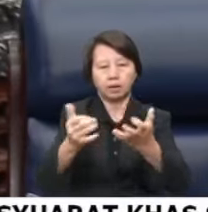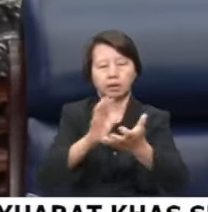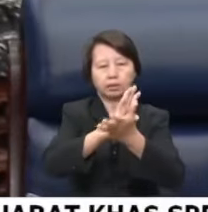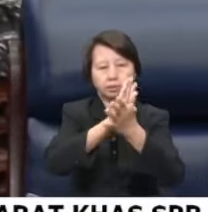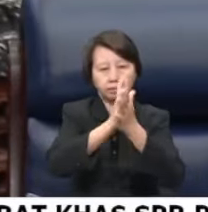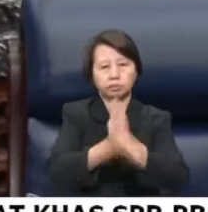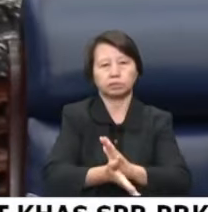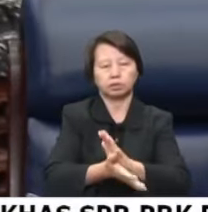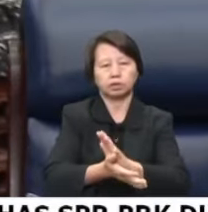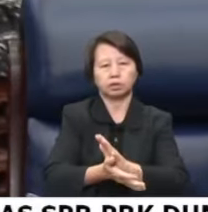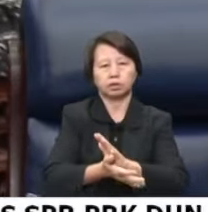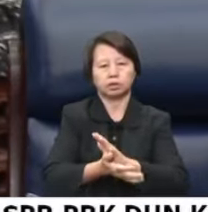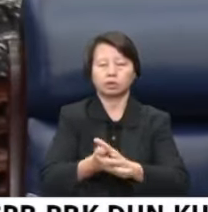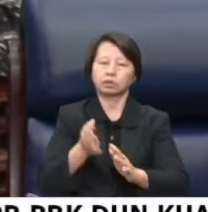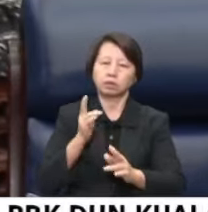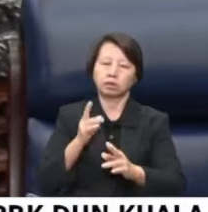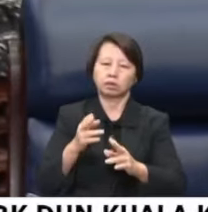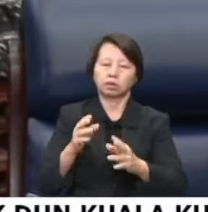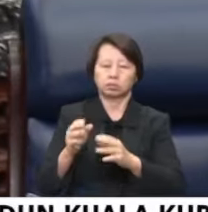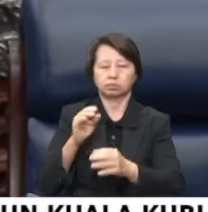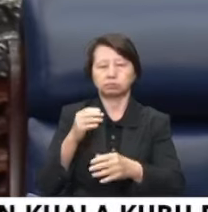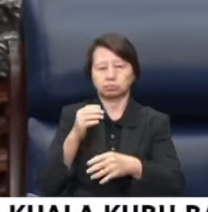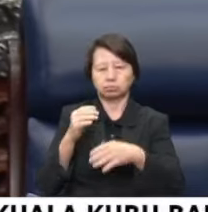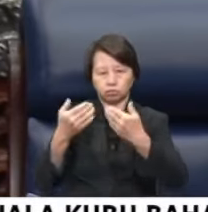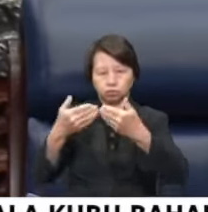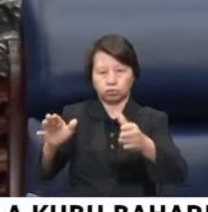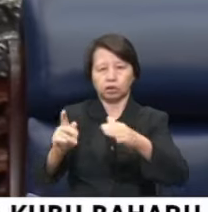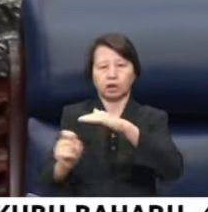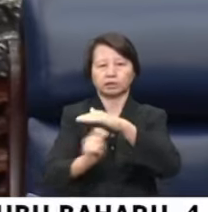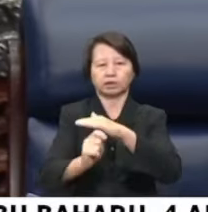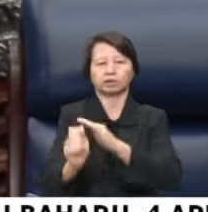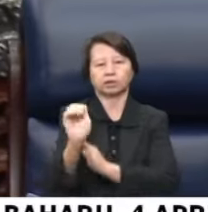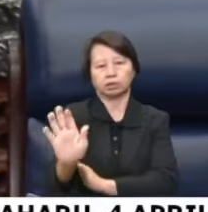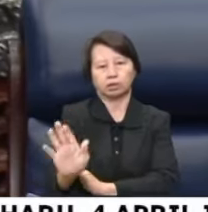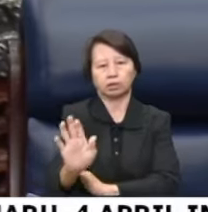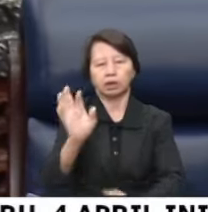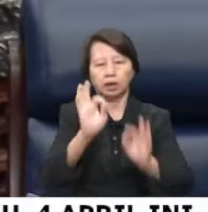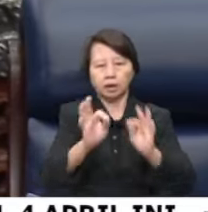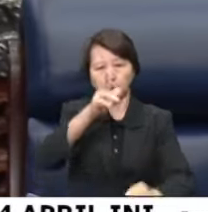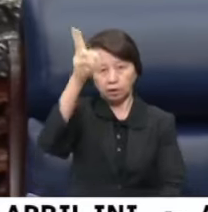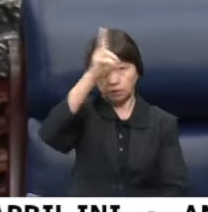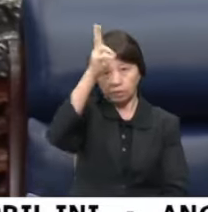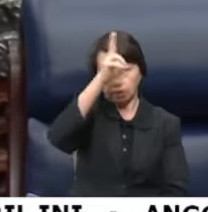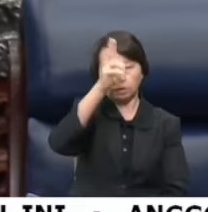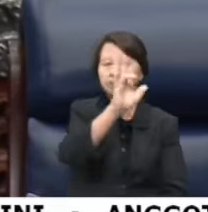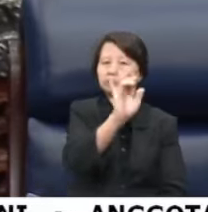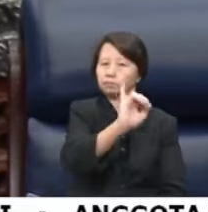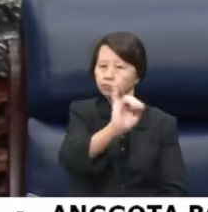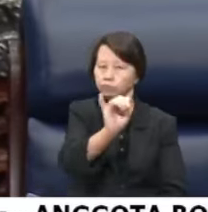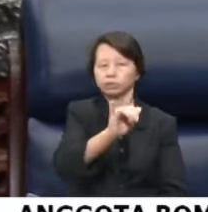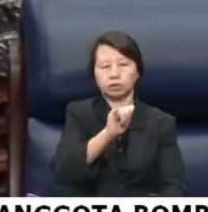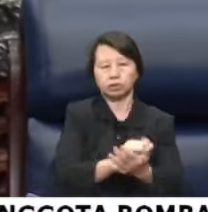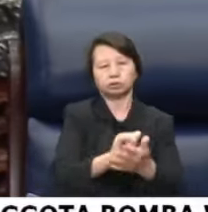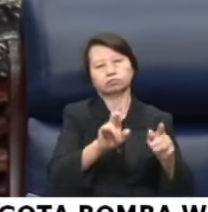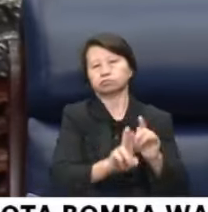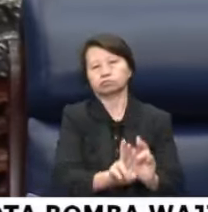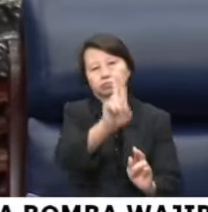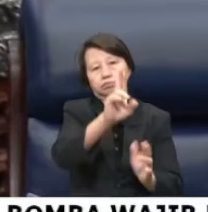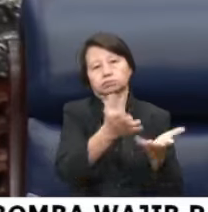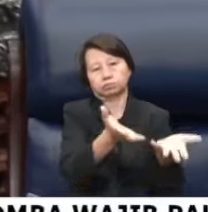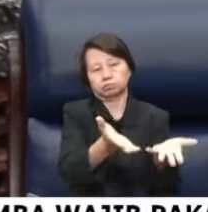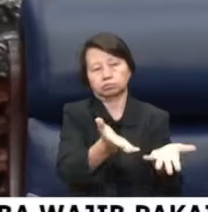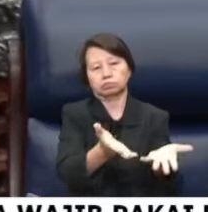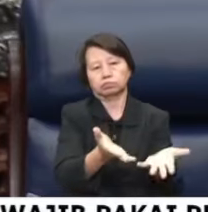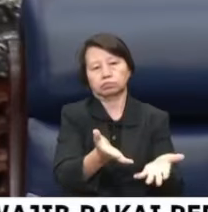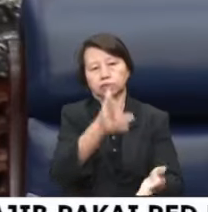menjadi penama operator untuk taska ini. Kalau yang kerajaan punya pun itu terpulang juga kepada